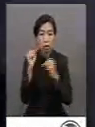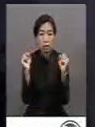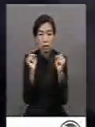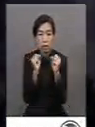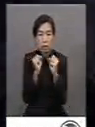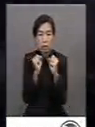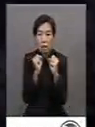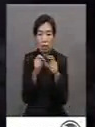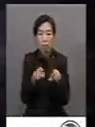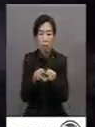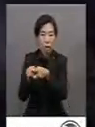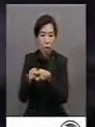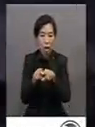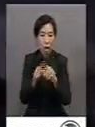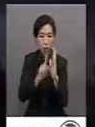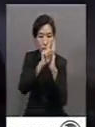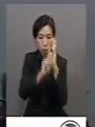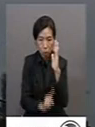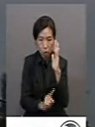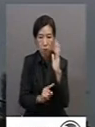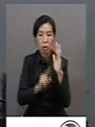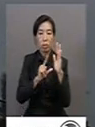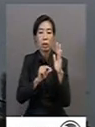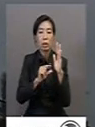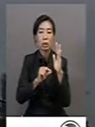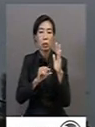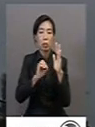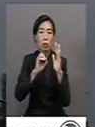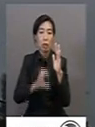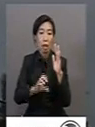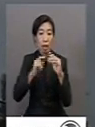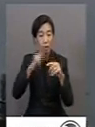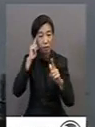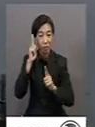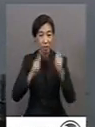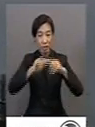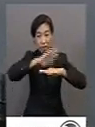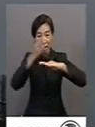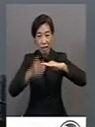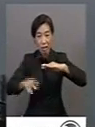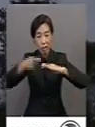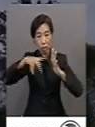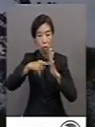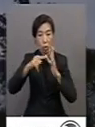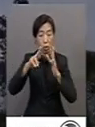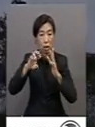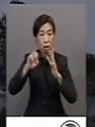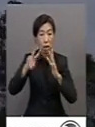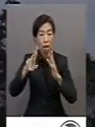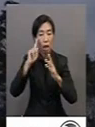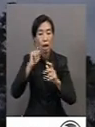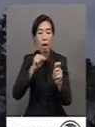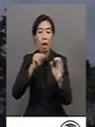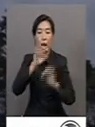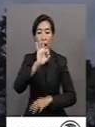งในทุกพื้นที่อุณหภูมิลดฮวบต่ำกว่า 20 องศายอดภูอุทยานแห่งชาติภูเรือนะครับ 9.5 องศาเซลเซียสต่